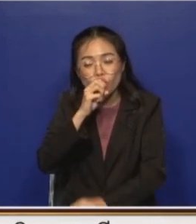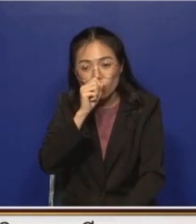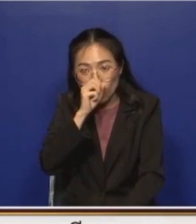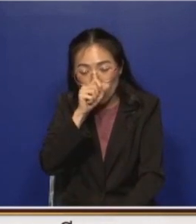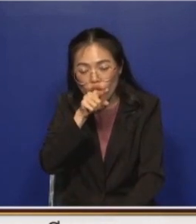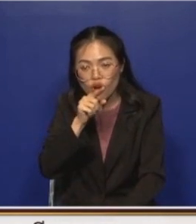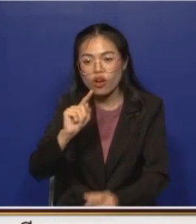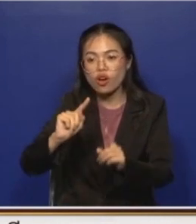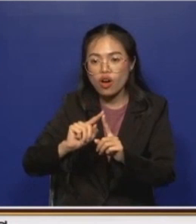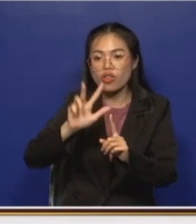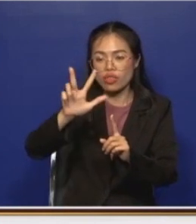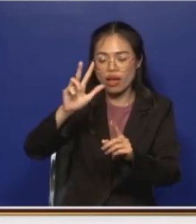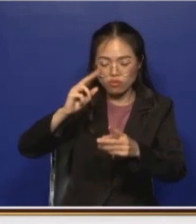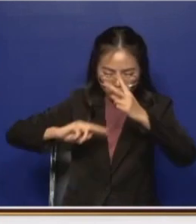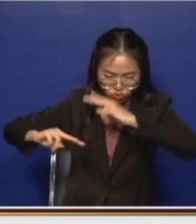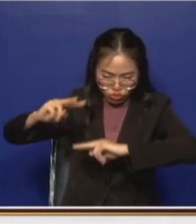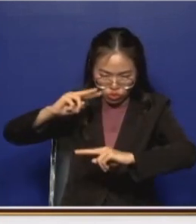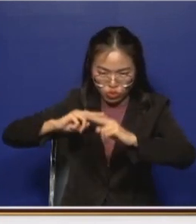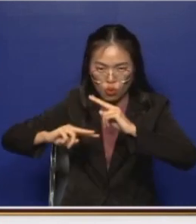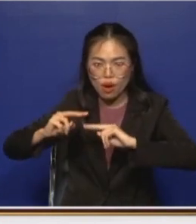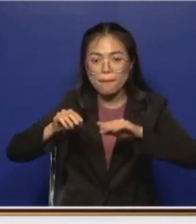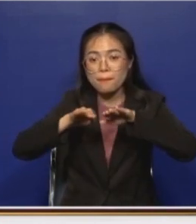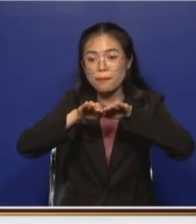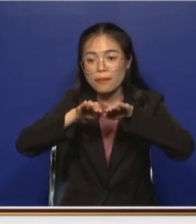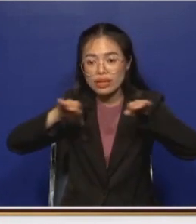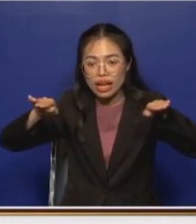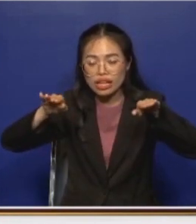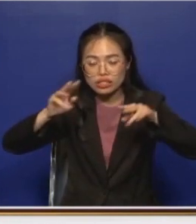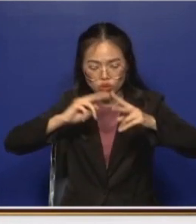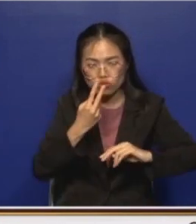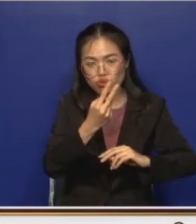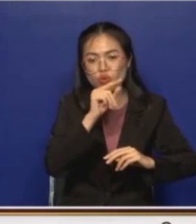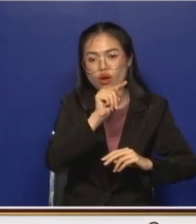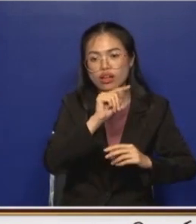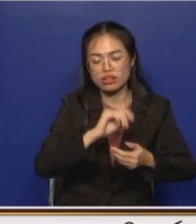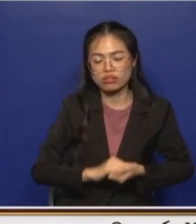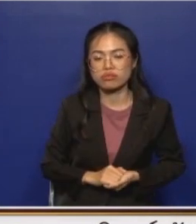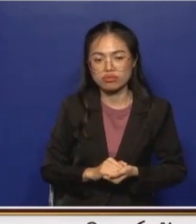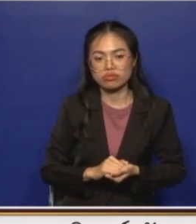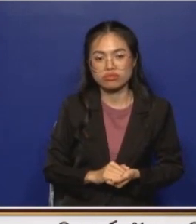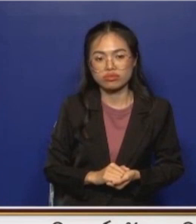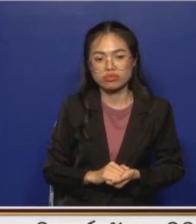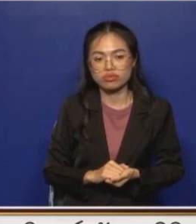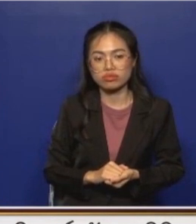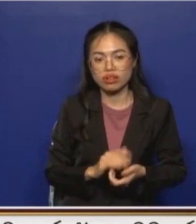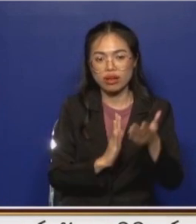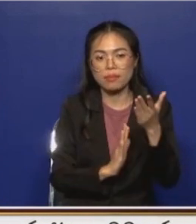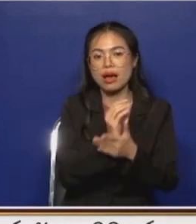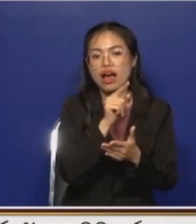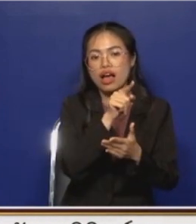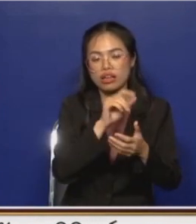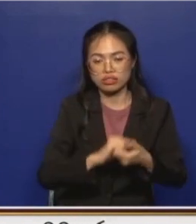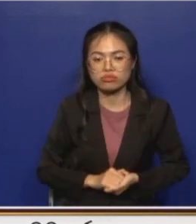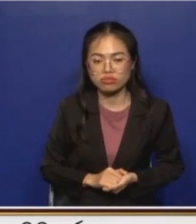คต่อมาเราบอกว่าอ่ะมีแอสตราเซเนกาตอนนี้ถ้าถามว่าประเทศไทยจะเกี่ยวข้องอะไรนะฮะจะมีซิโน